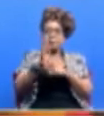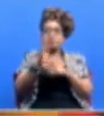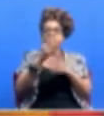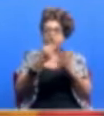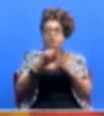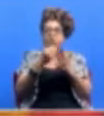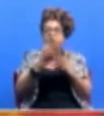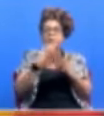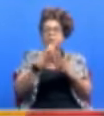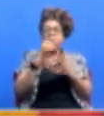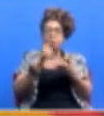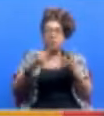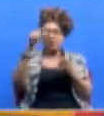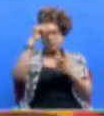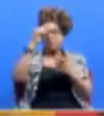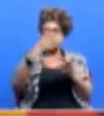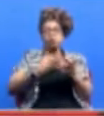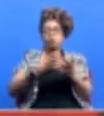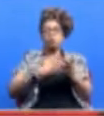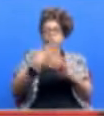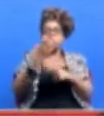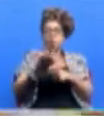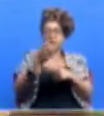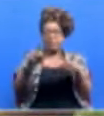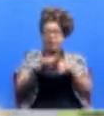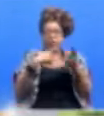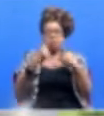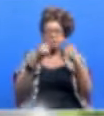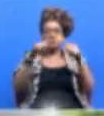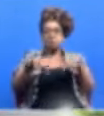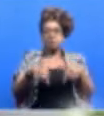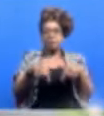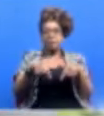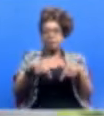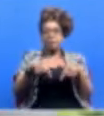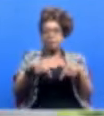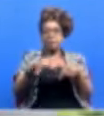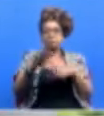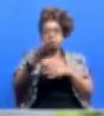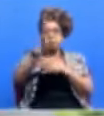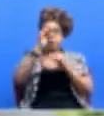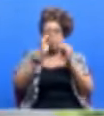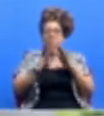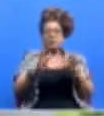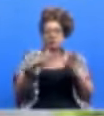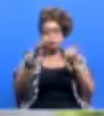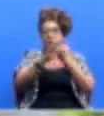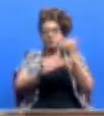what the government owes ODM as we speak today. Mungu bariki nchi yetu.